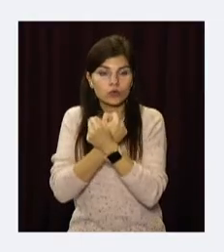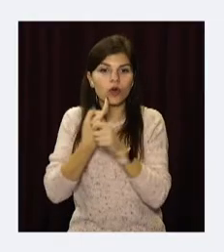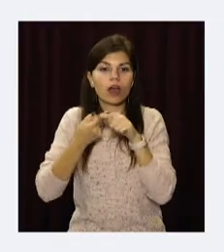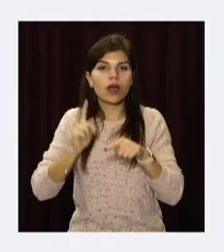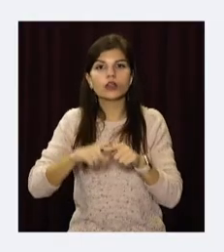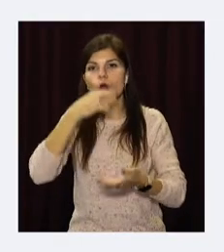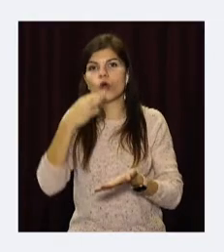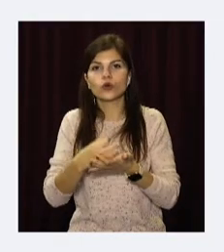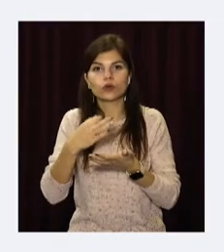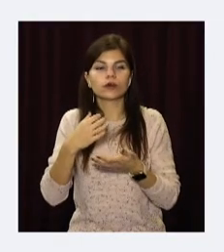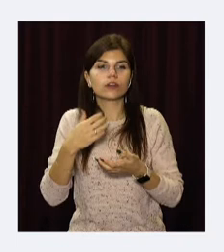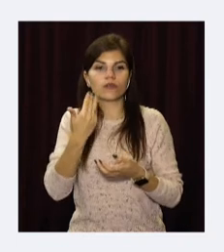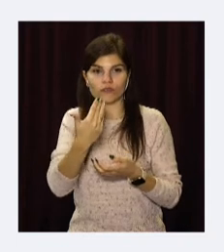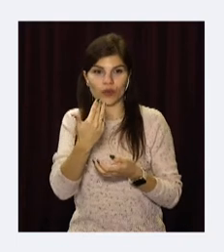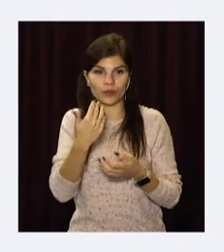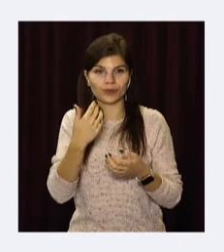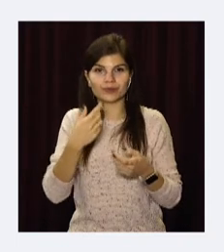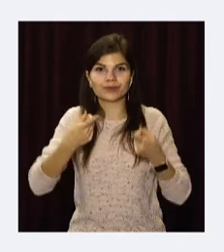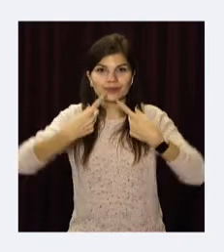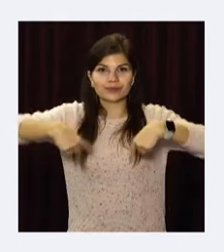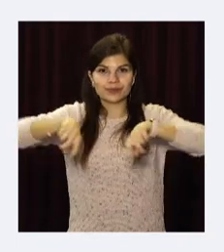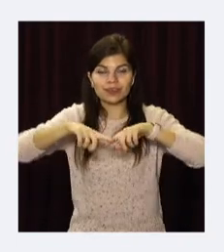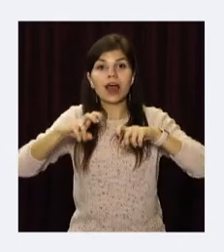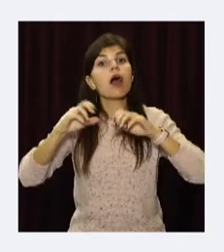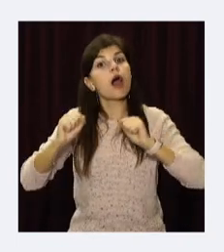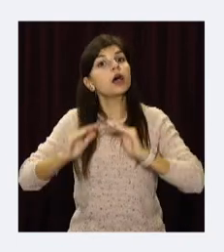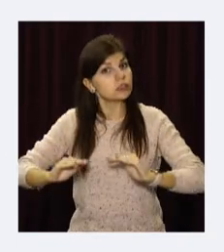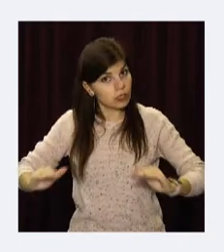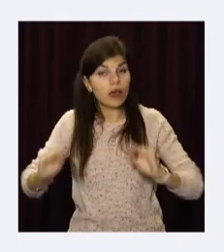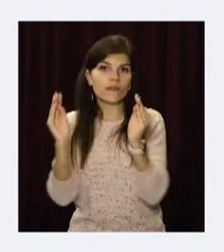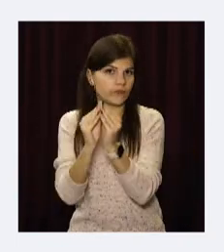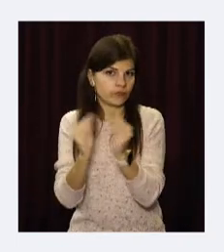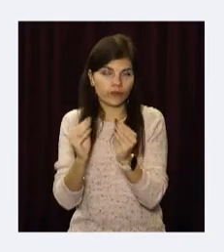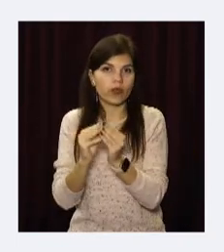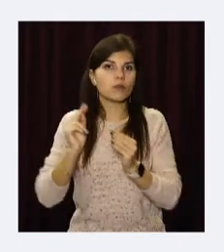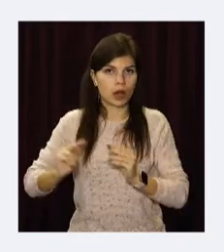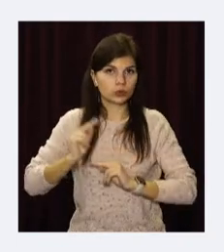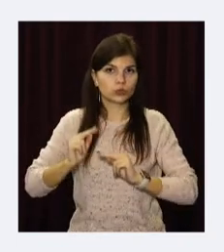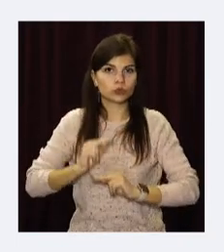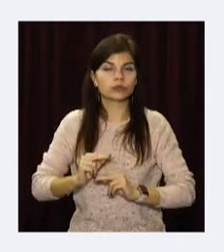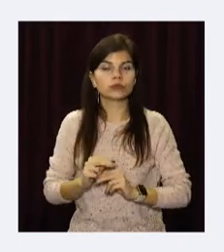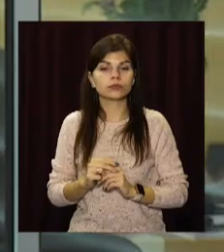міському департаменті гумполітики, у той час як дитсадки працюють у звичайному режимі.